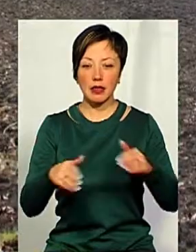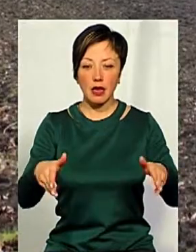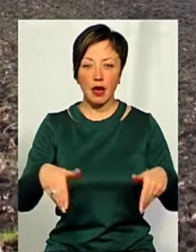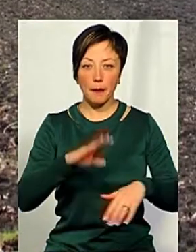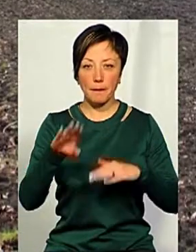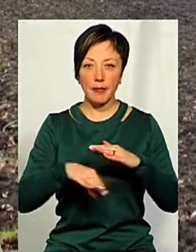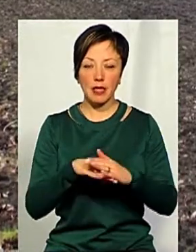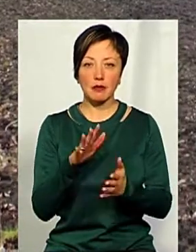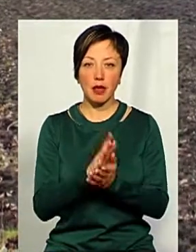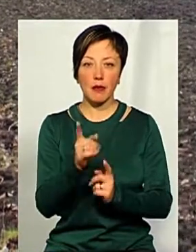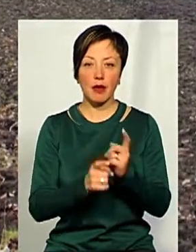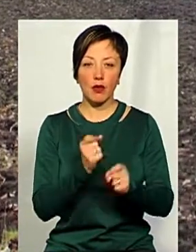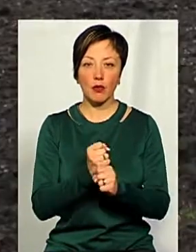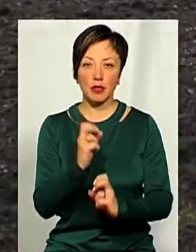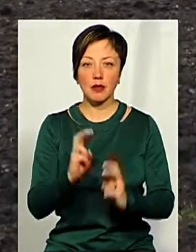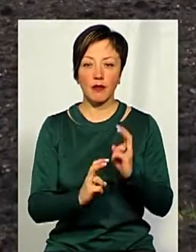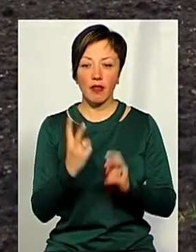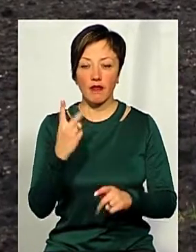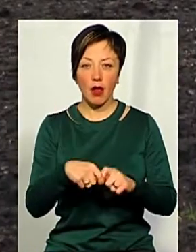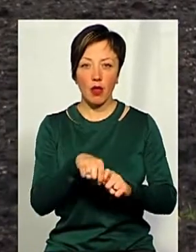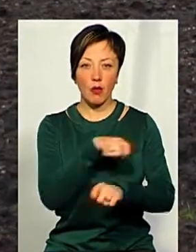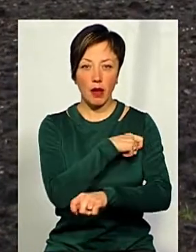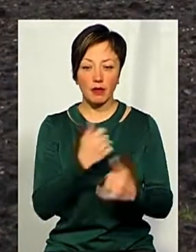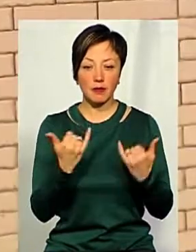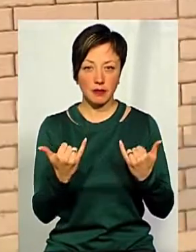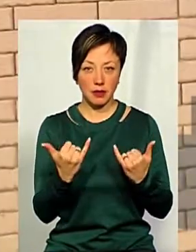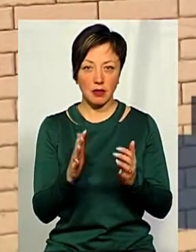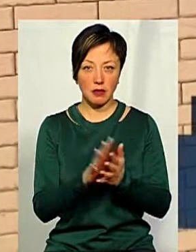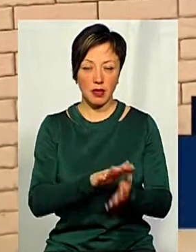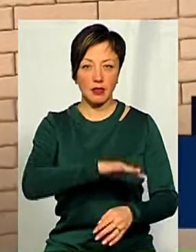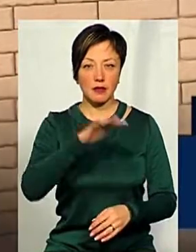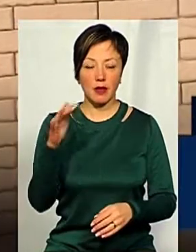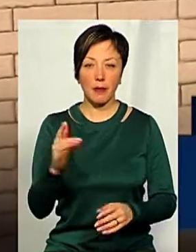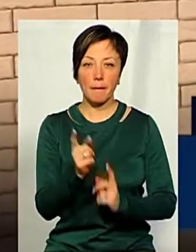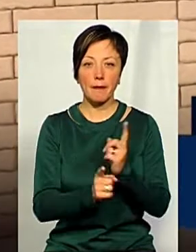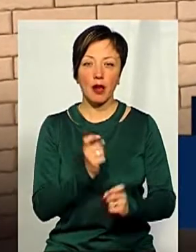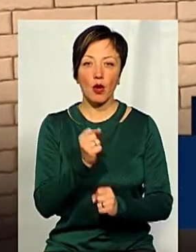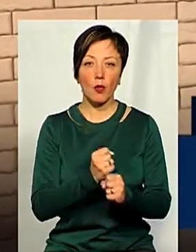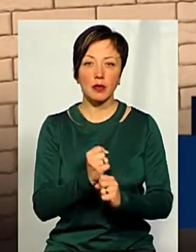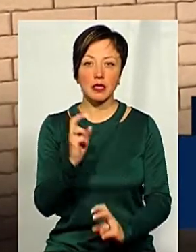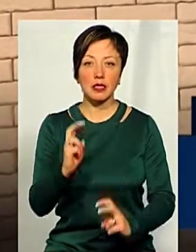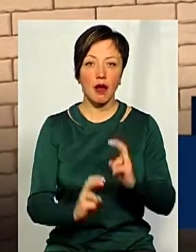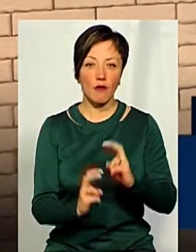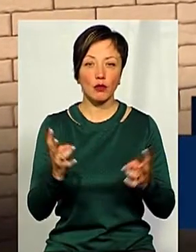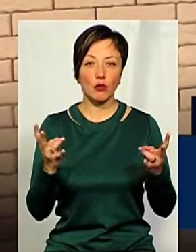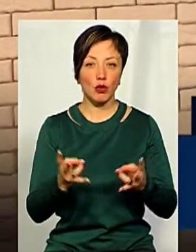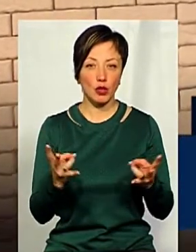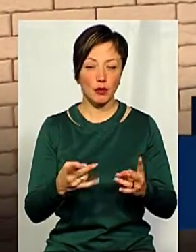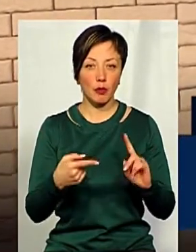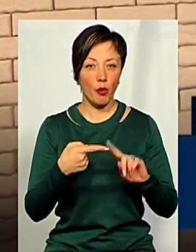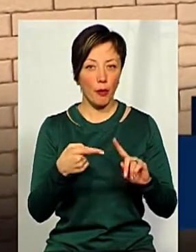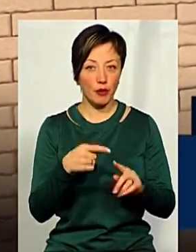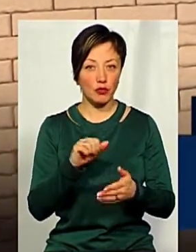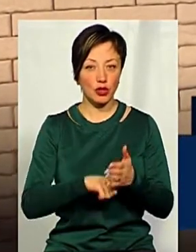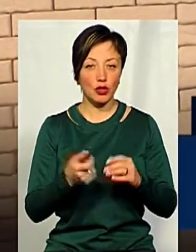сміттєпереробний завод, яка знаходиться за 2 кілометри від діючого сміттєзвалища. Сміттєпереробний завод потрібен, по-перше, через те, що